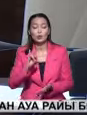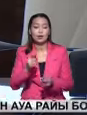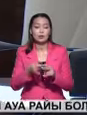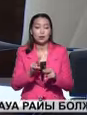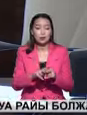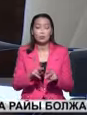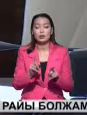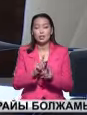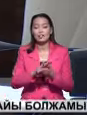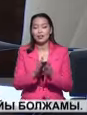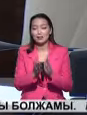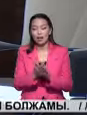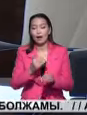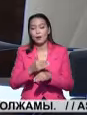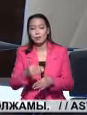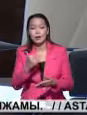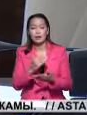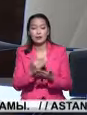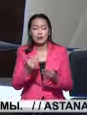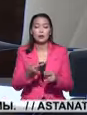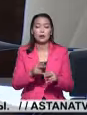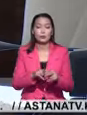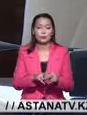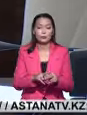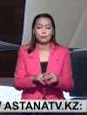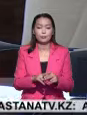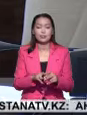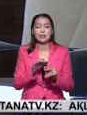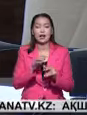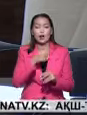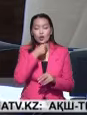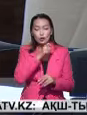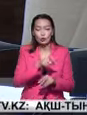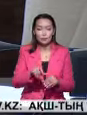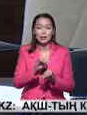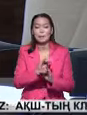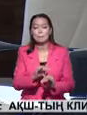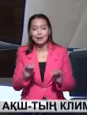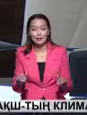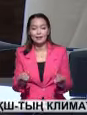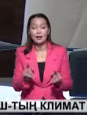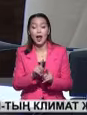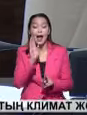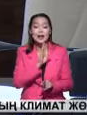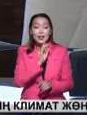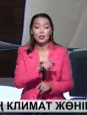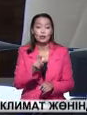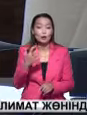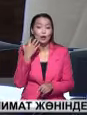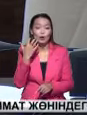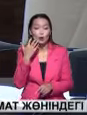қалып отырған жағдайлар бар. Және мүгедек адамдар мен немесе балаларға жүкті әйел адамдарға